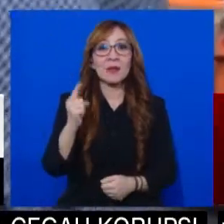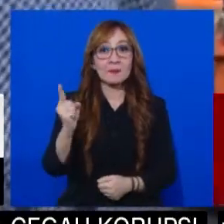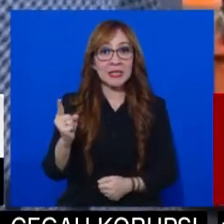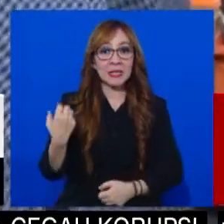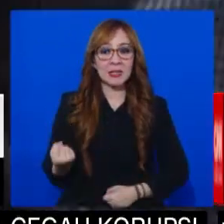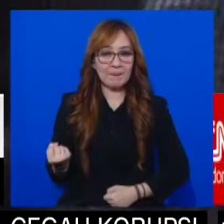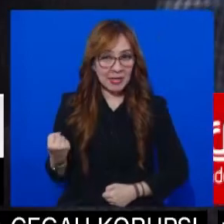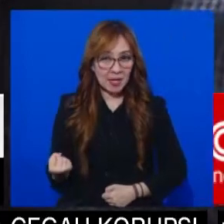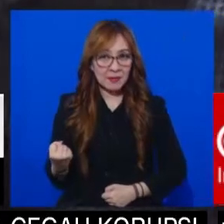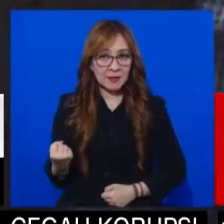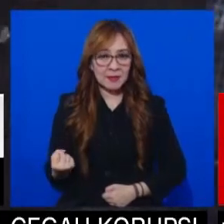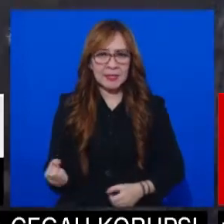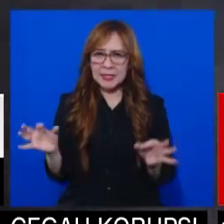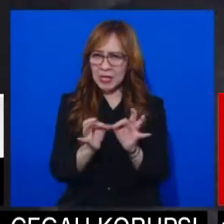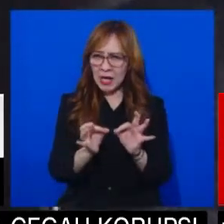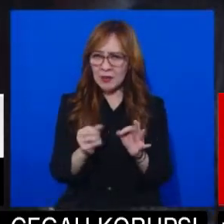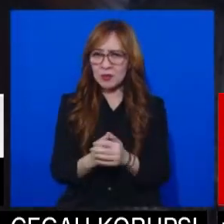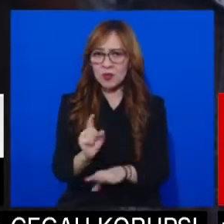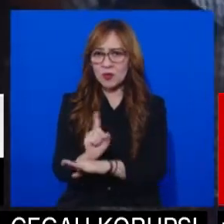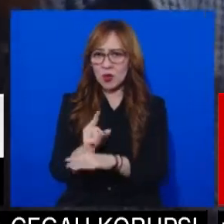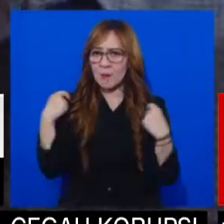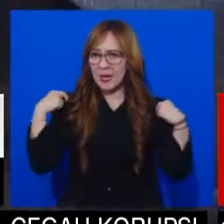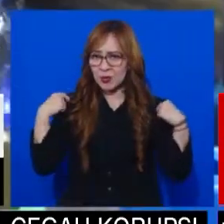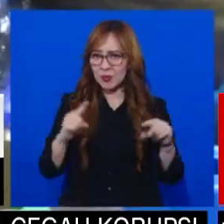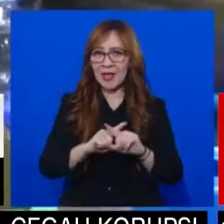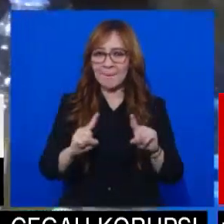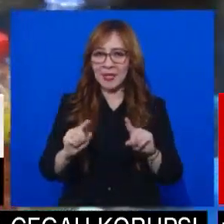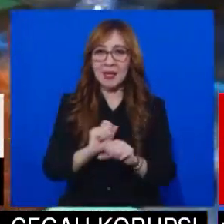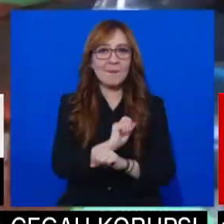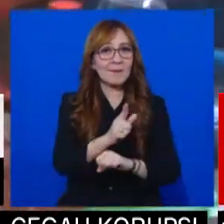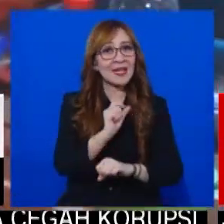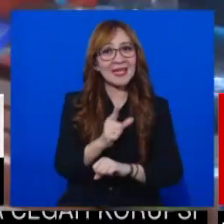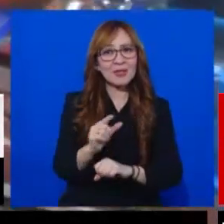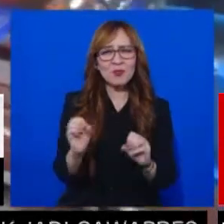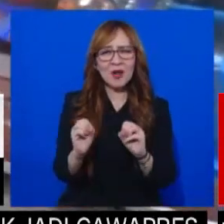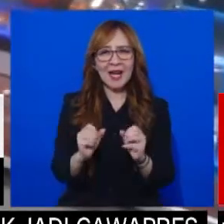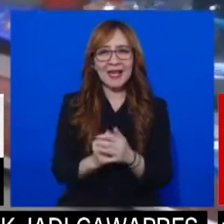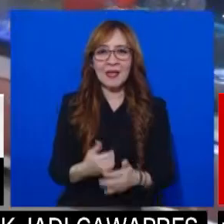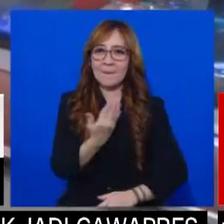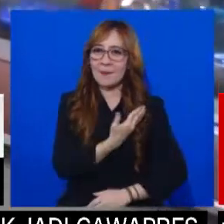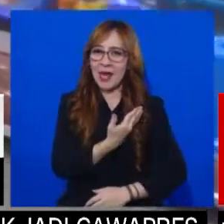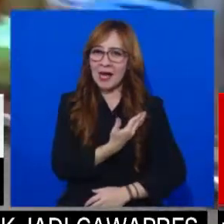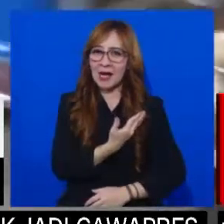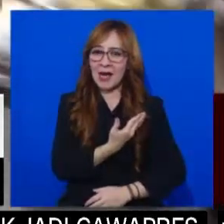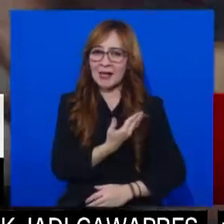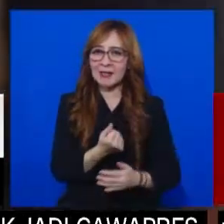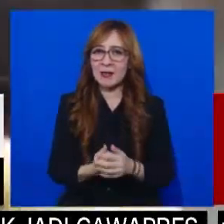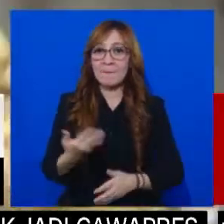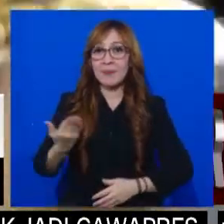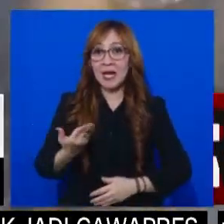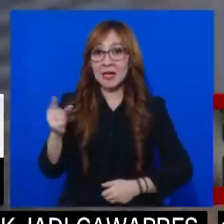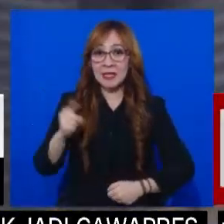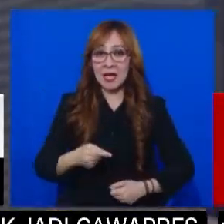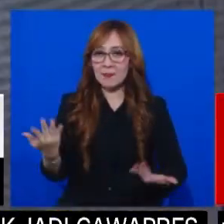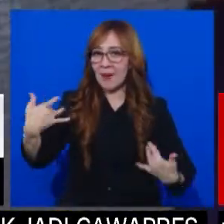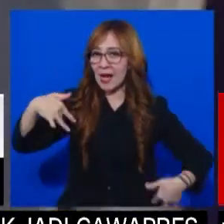lapak pedagang pakaian, pembelinya bukan hanya para pedagang saja, tapi ada pula warga Denpasar dan sekitarnya yang sengaja datang